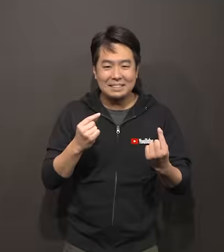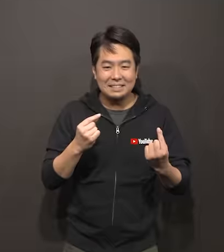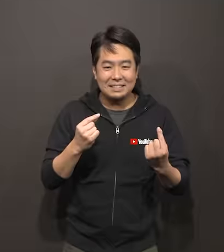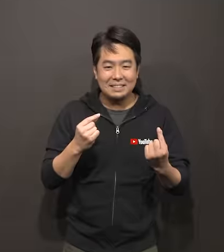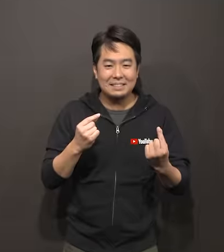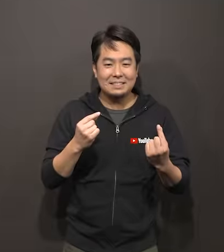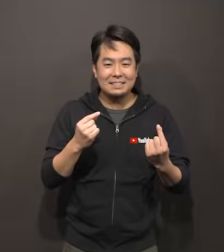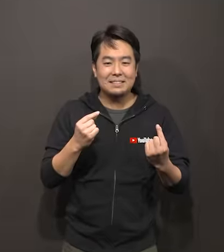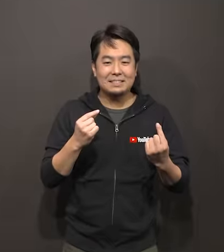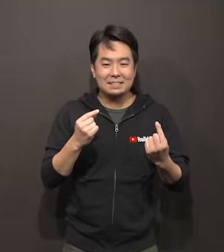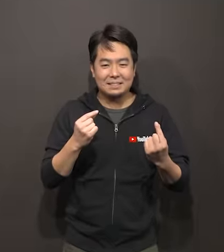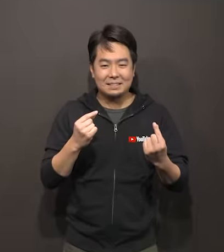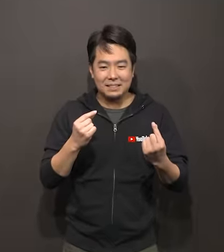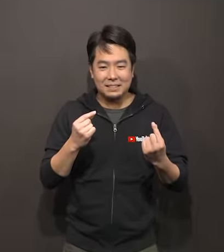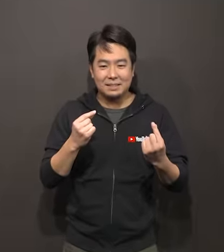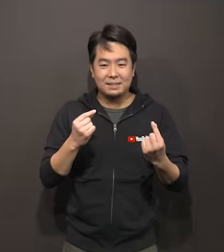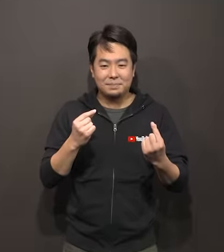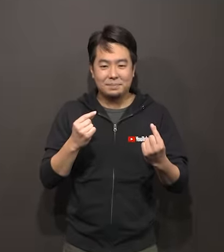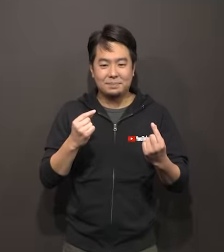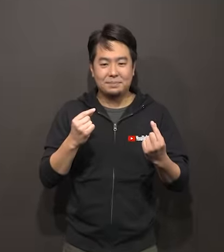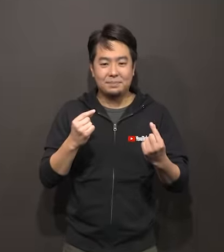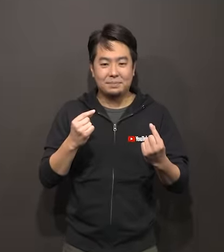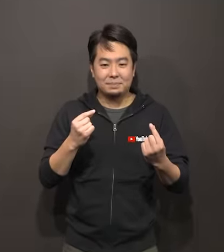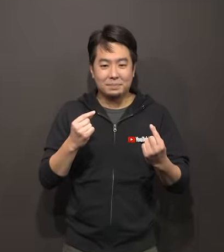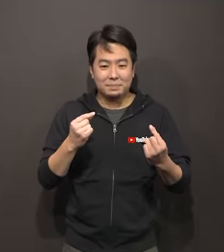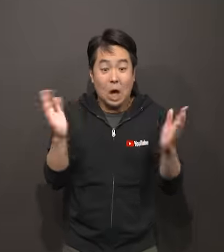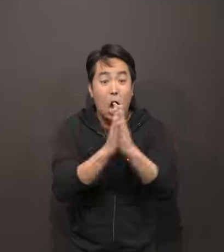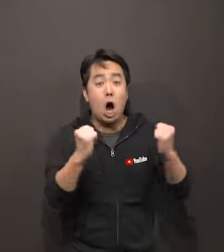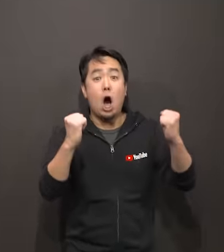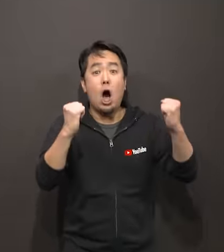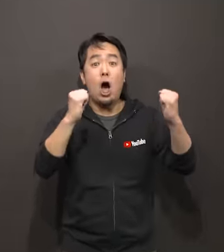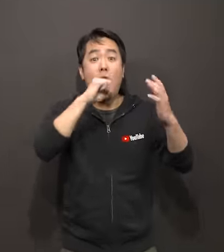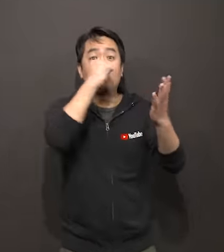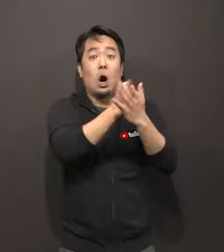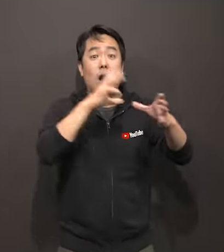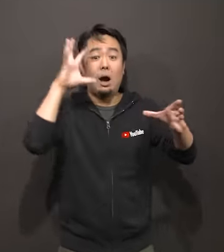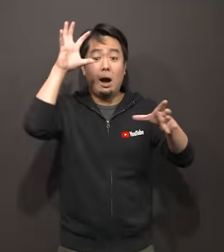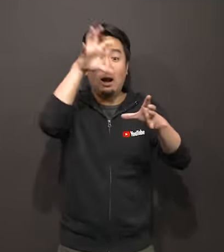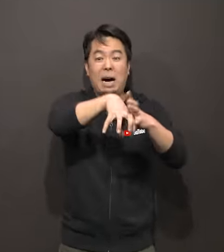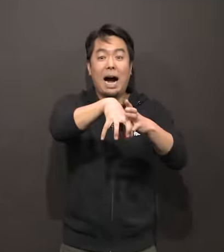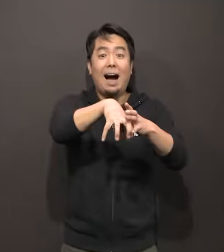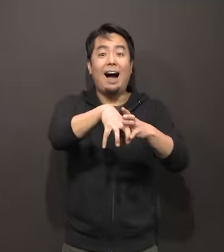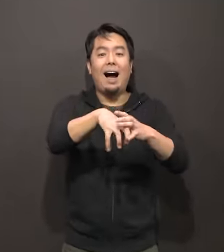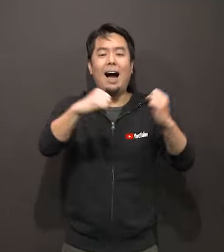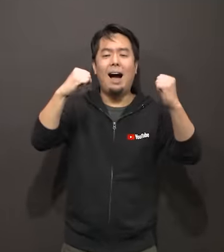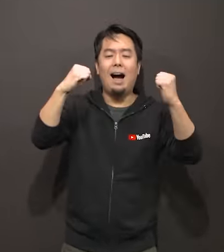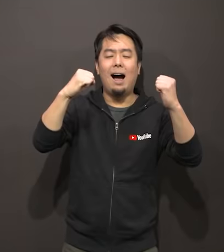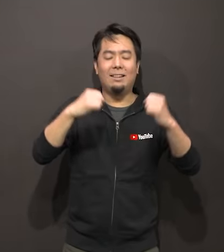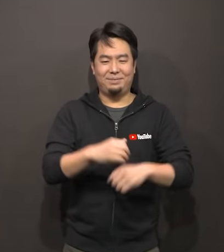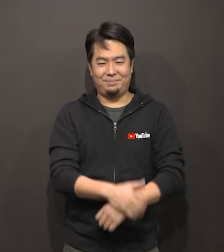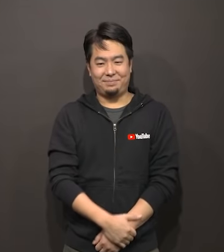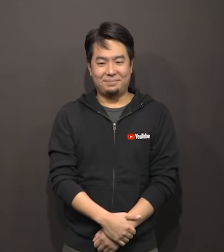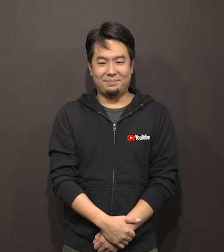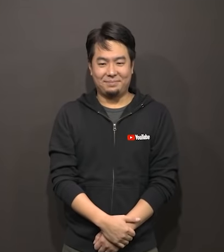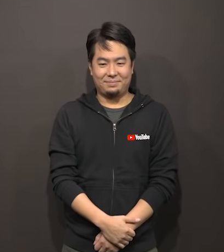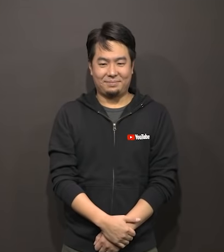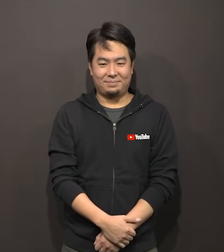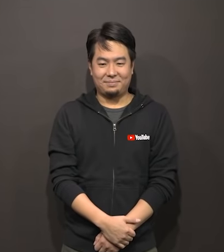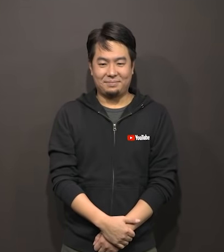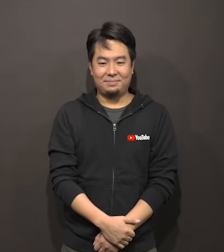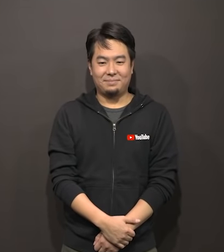탑버스가 빛깔 도쿄가 오! 오! 오! 거르렛! 오! 고요원 bom곤에